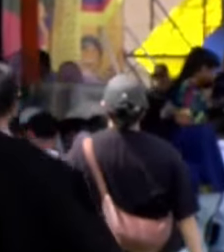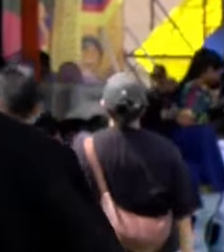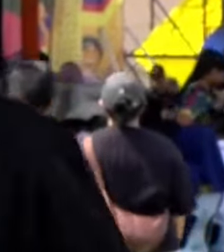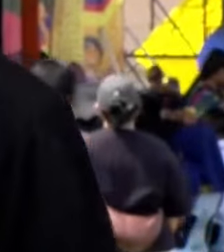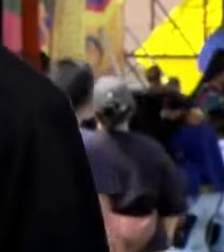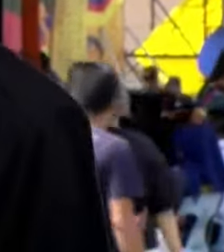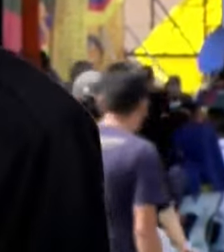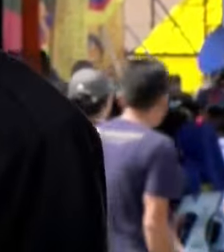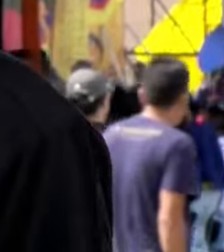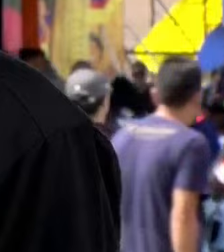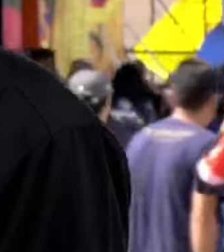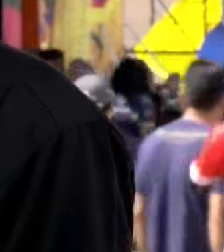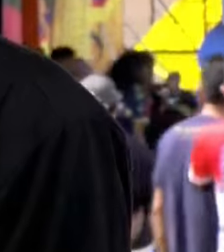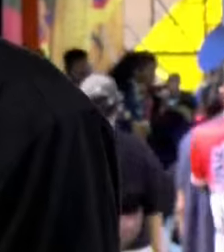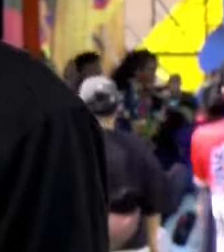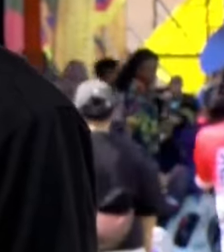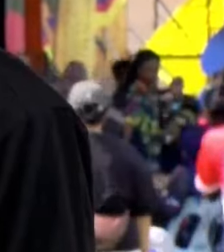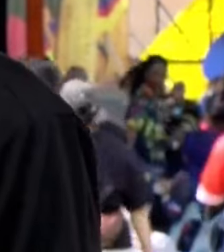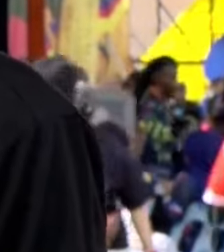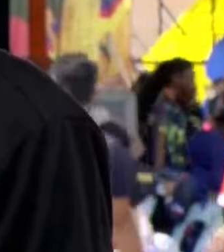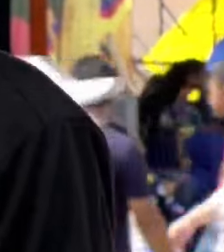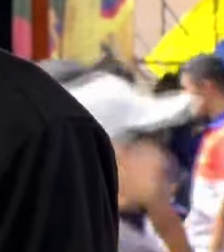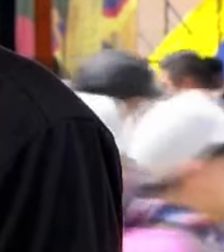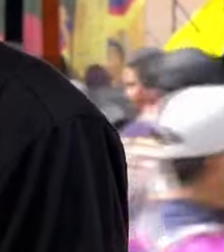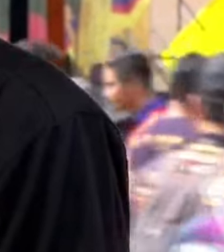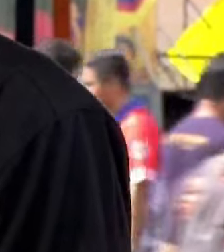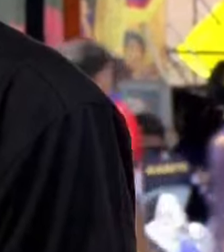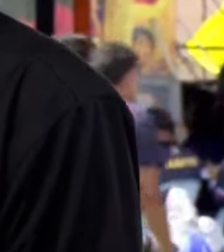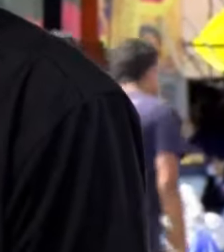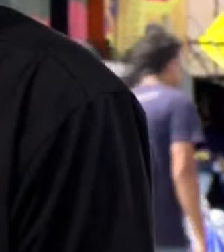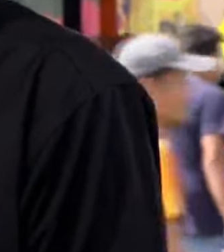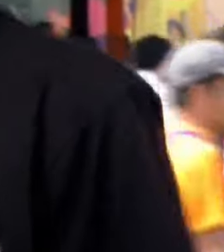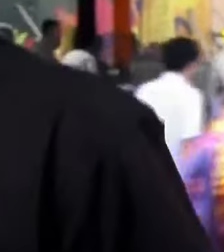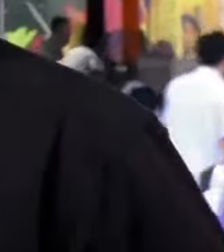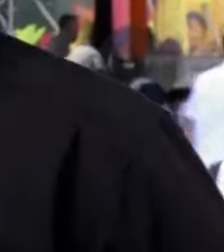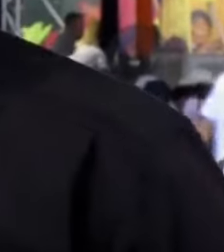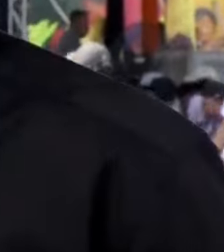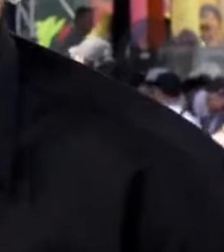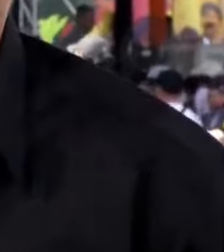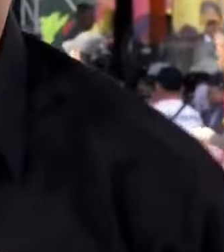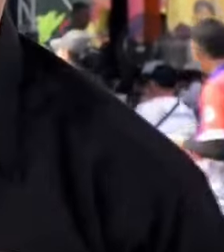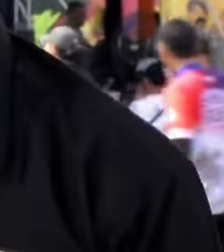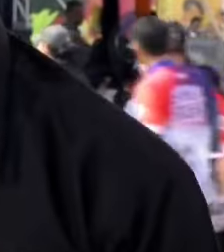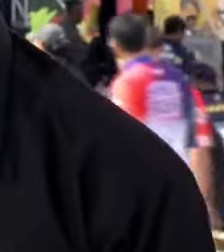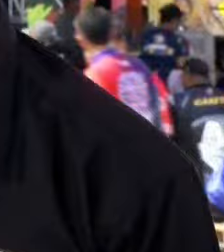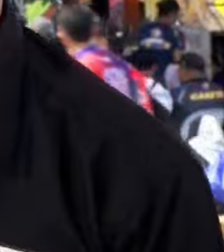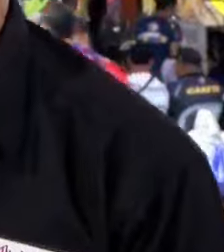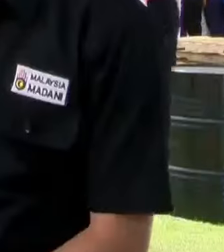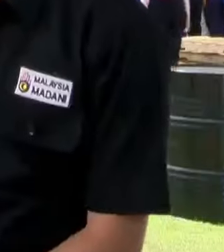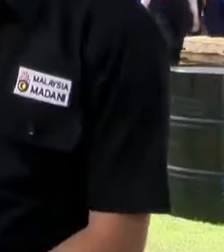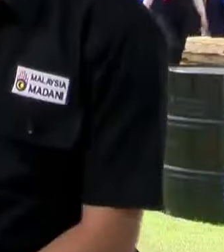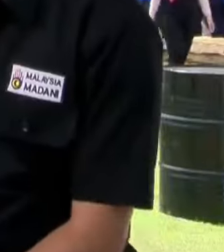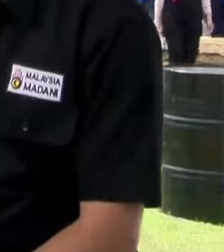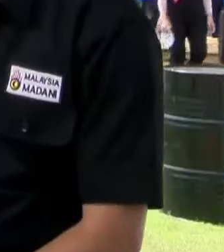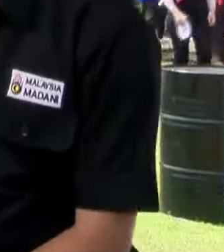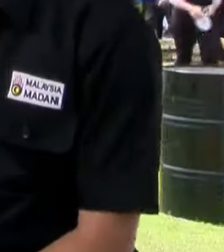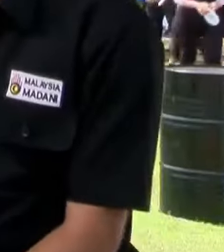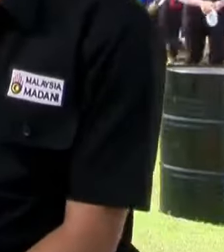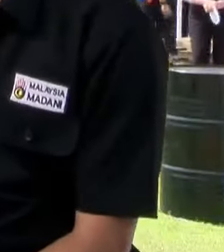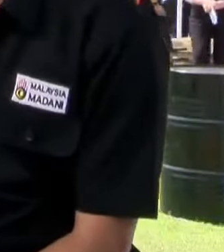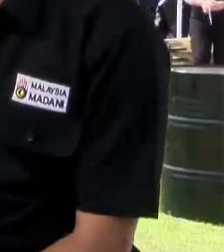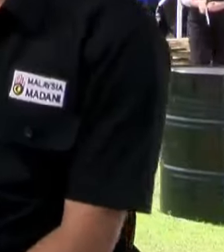dekat Instagram, TikTok. Oh, sekarang ni budak-budak TikTok update banyak. Itu yang kita nak ya, pastikan bijak menggunakan digital. YB Tony King. Ya, kita semangat